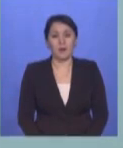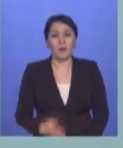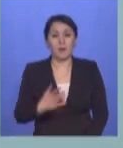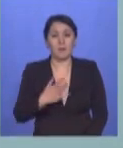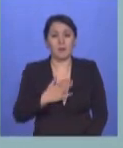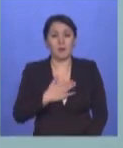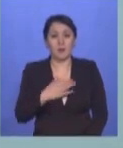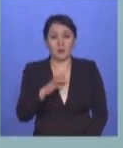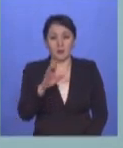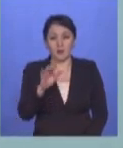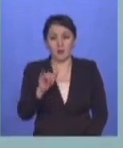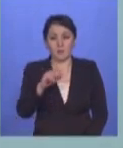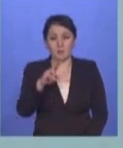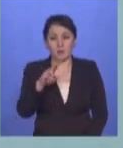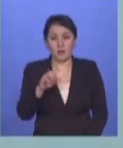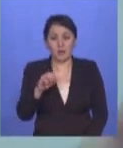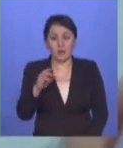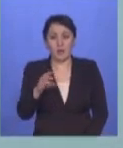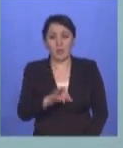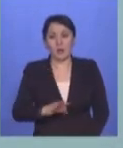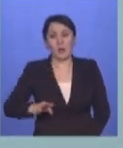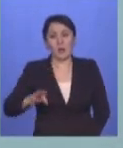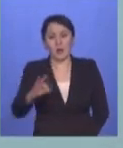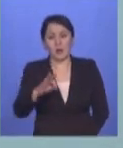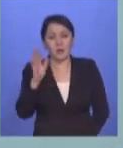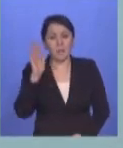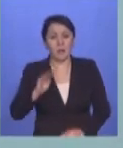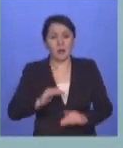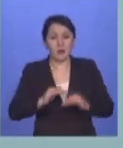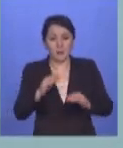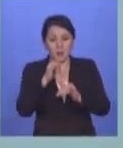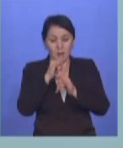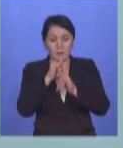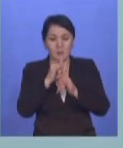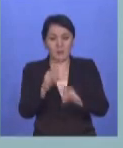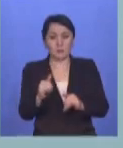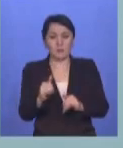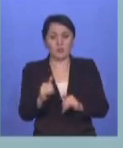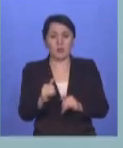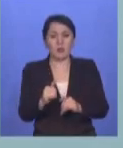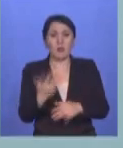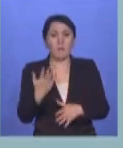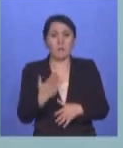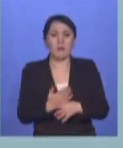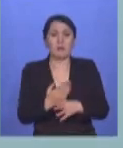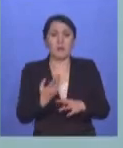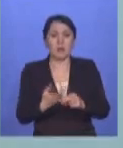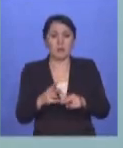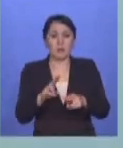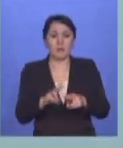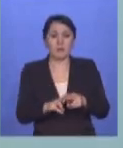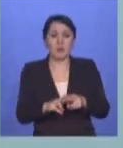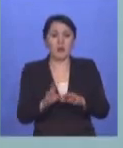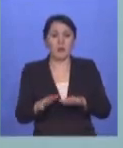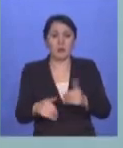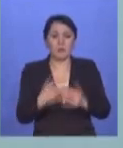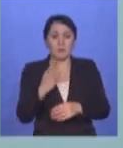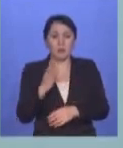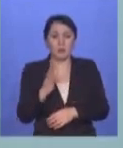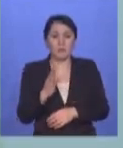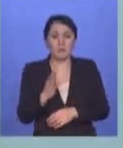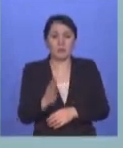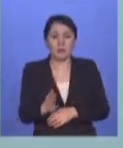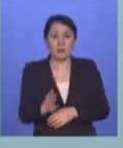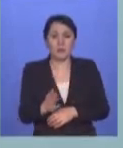үшін Булаев қаласынан келдім. Облысты су басып жатқанда қарап отыра алмадым. Заттарды тасу керек болса тасыймыз, тарату керек болса таратып